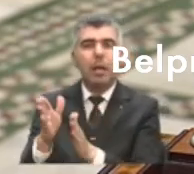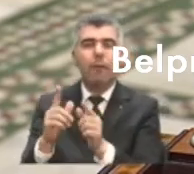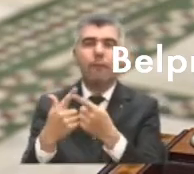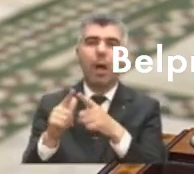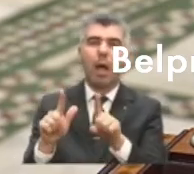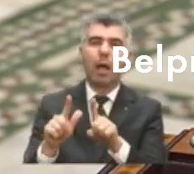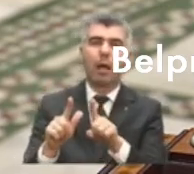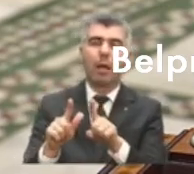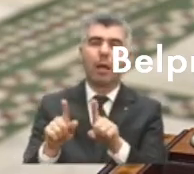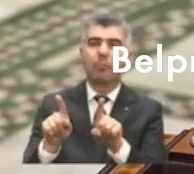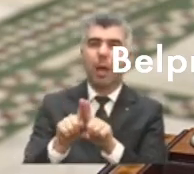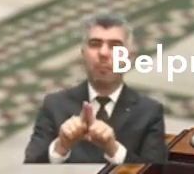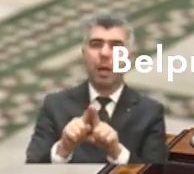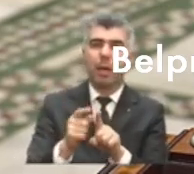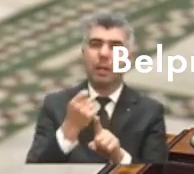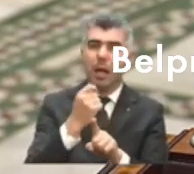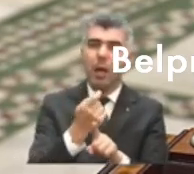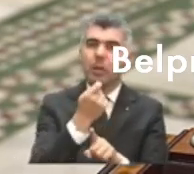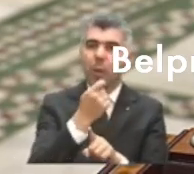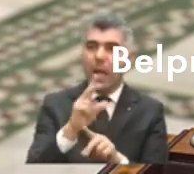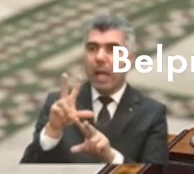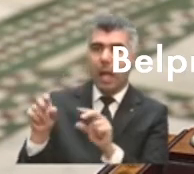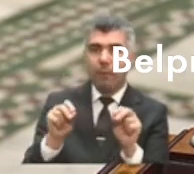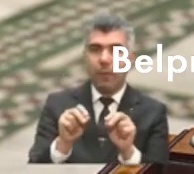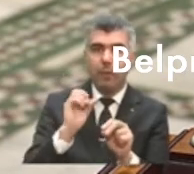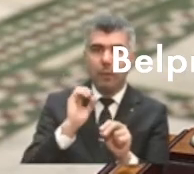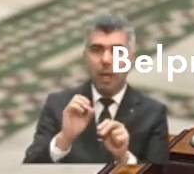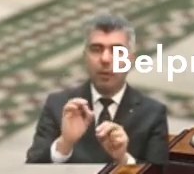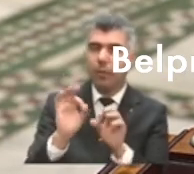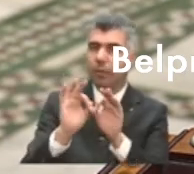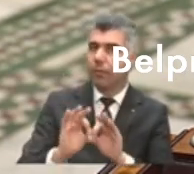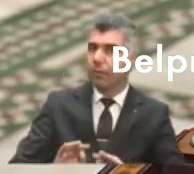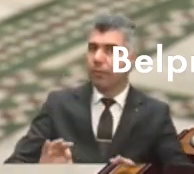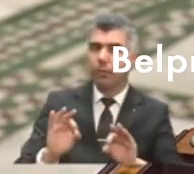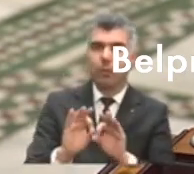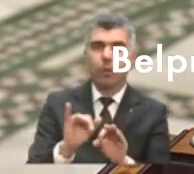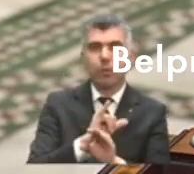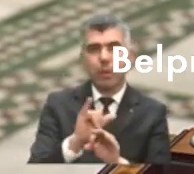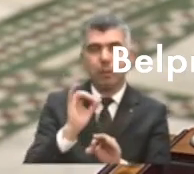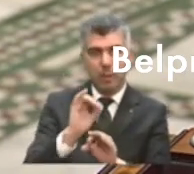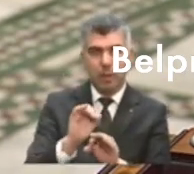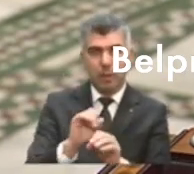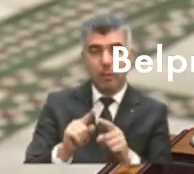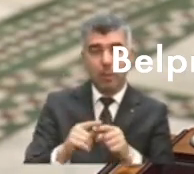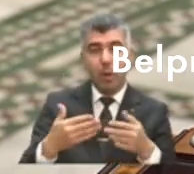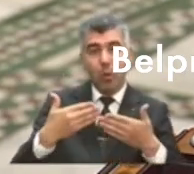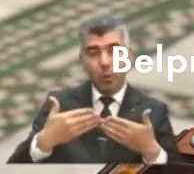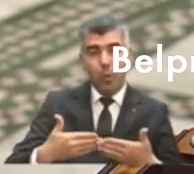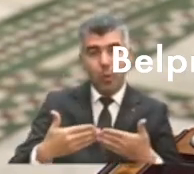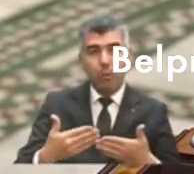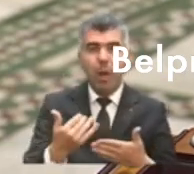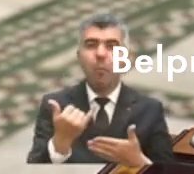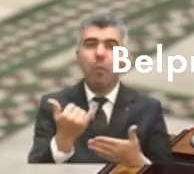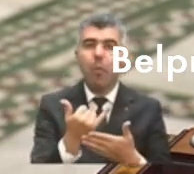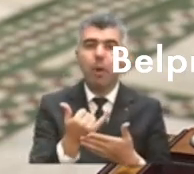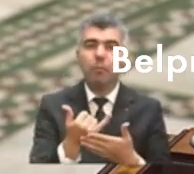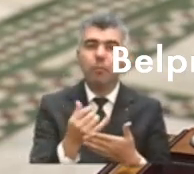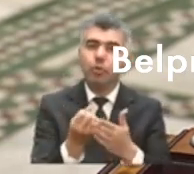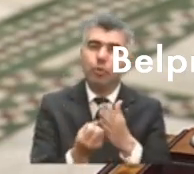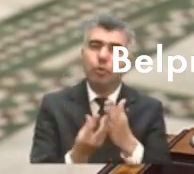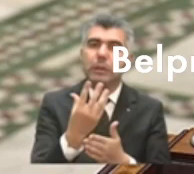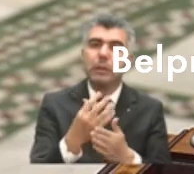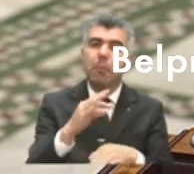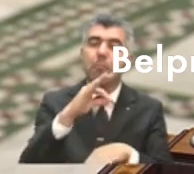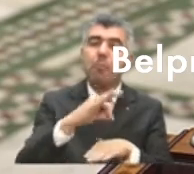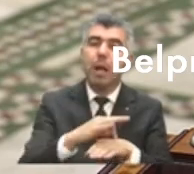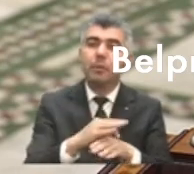عندهاش علاش؟ لان الجينيتيك ديالهم كتختلفه. وانت الساده راك بيولوجيه وكتعرفي هذا الشيء. هذا لا ثيرابي جينيك اليوم هي اللي غادي تسيطر على